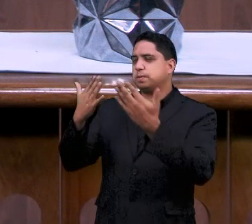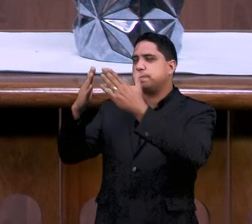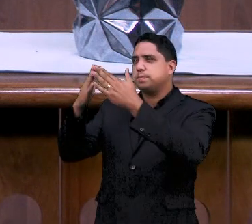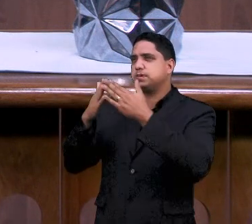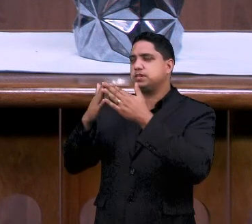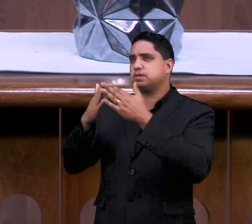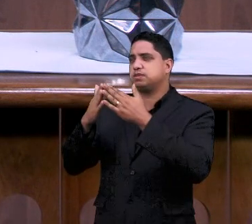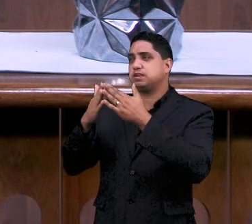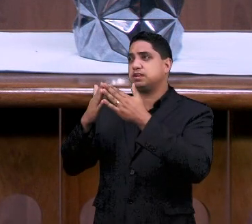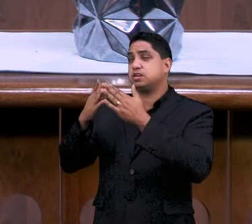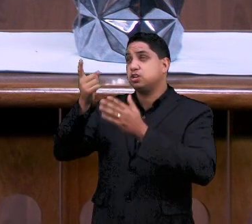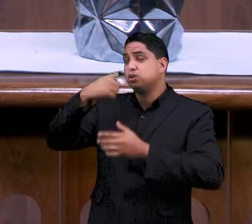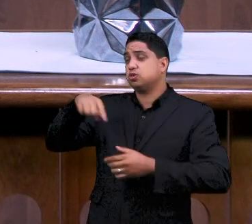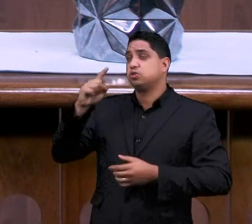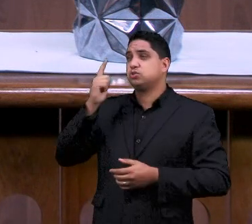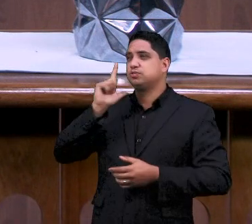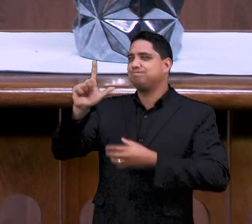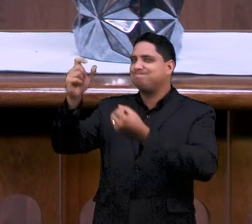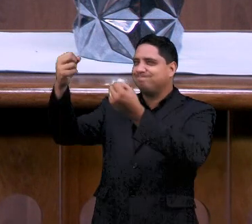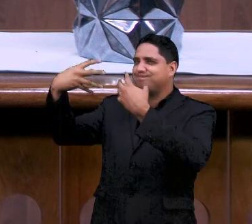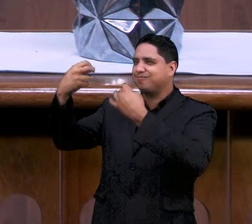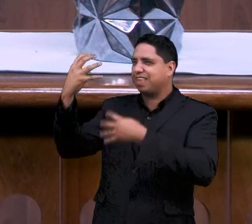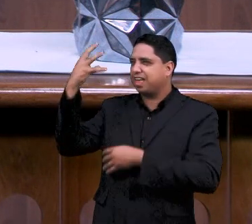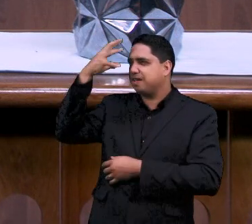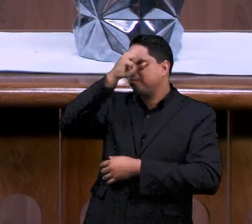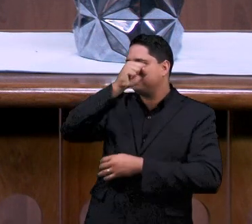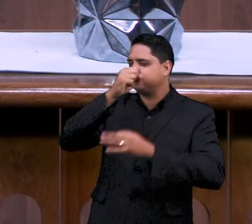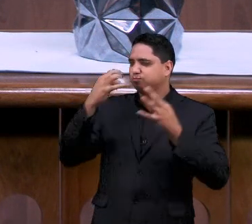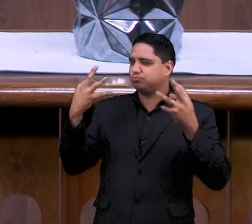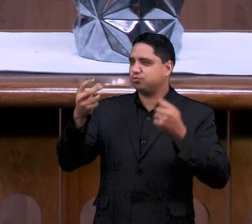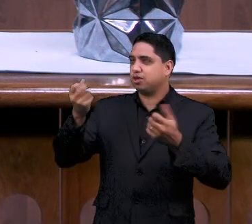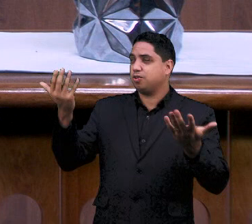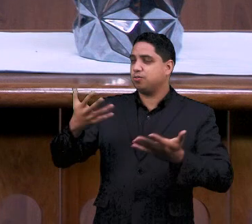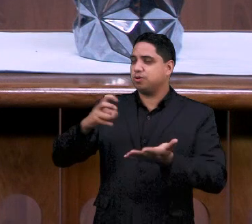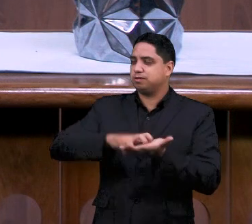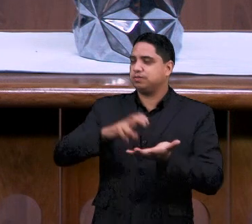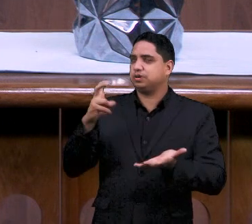nous prions, et fais-nous toucher l'enseignement pour nous ce matin.